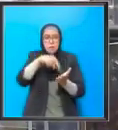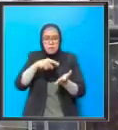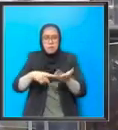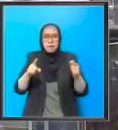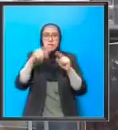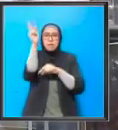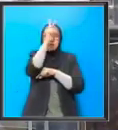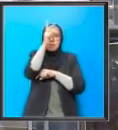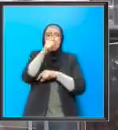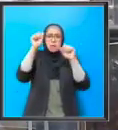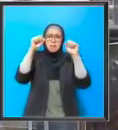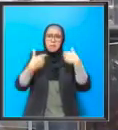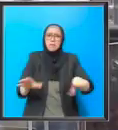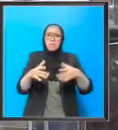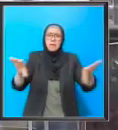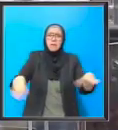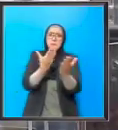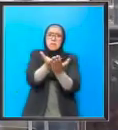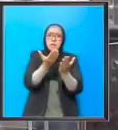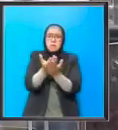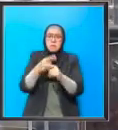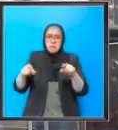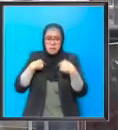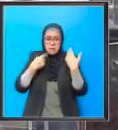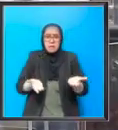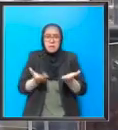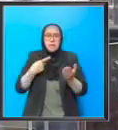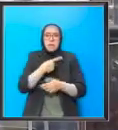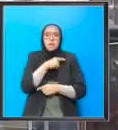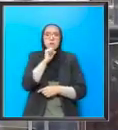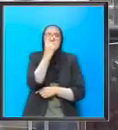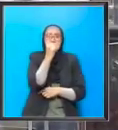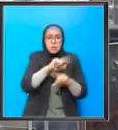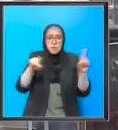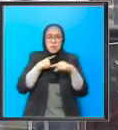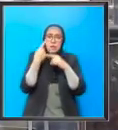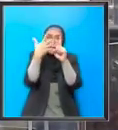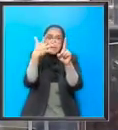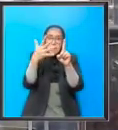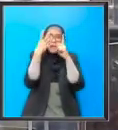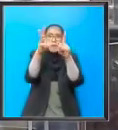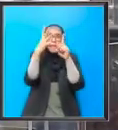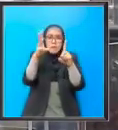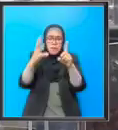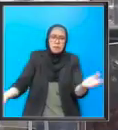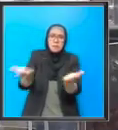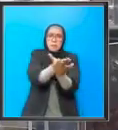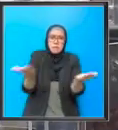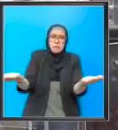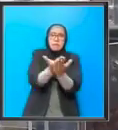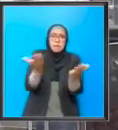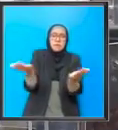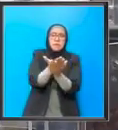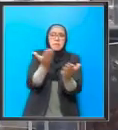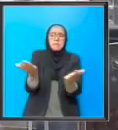satu usul di sini kita bukan saja ada satu usul seperti perak kita adalah lebih kurang 15 16 usul yang telah dimasukkan saya cuma merayu kepada